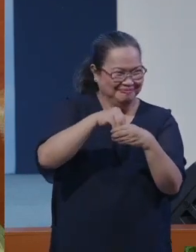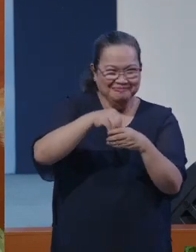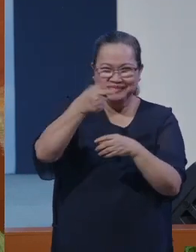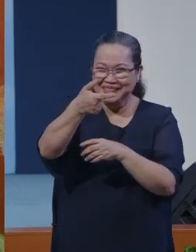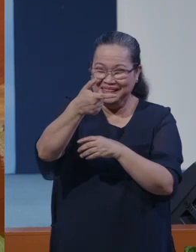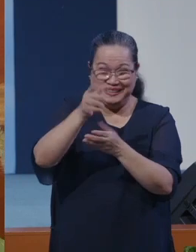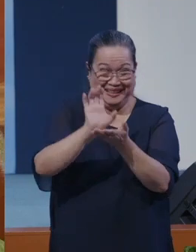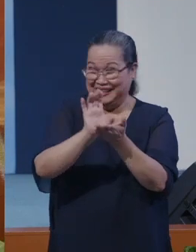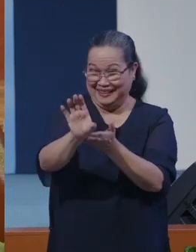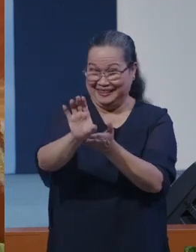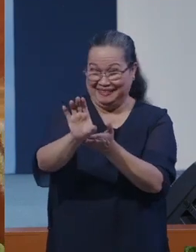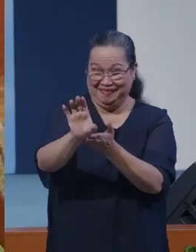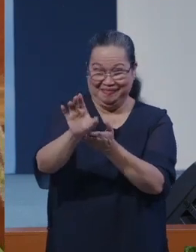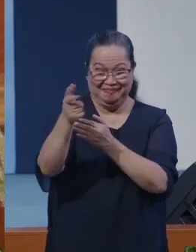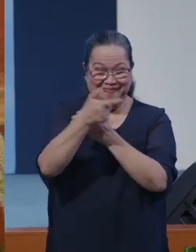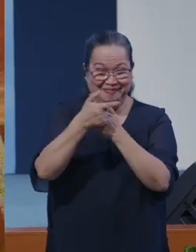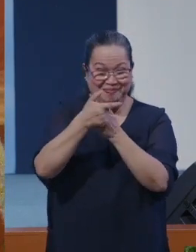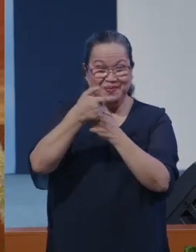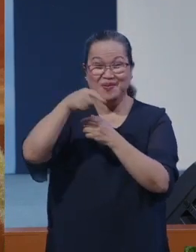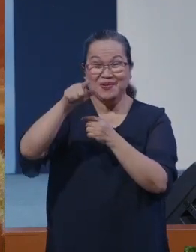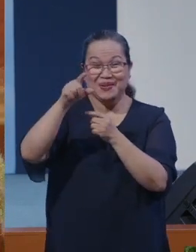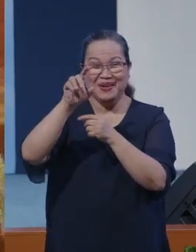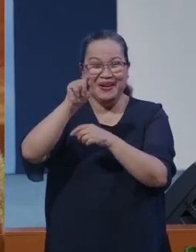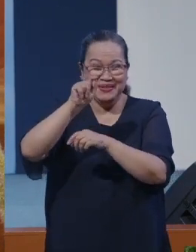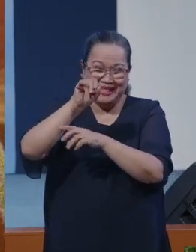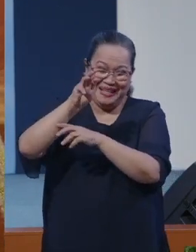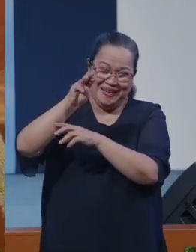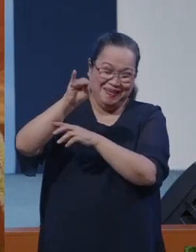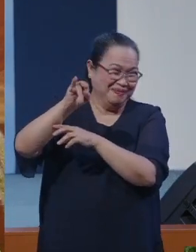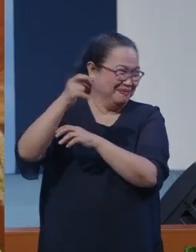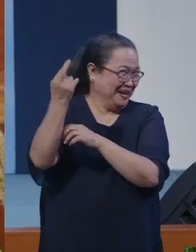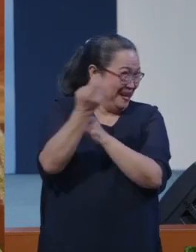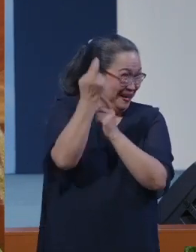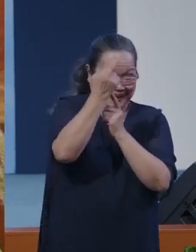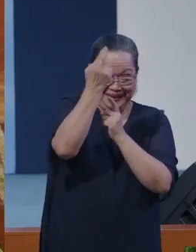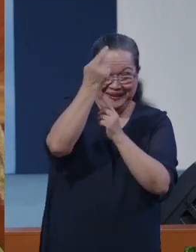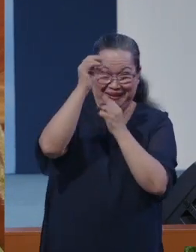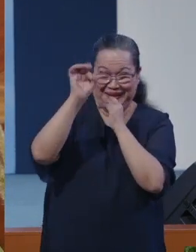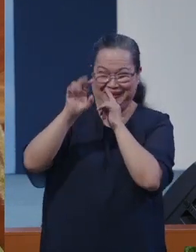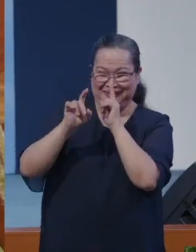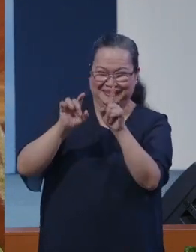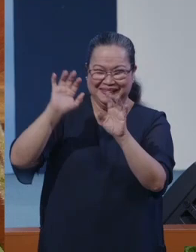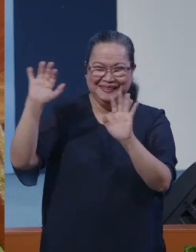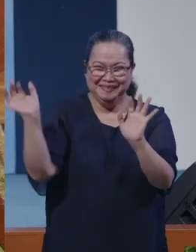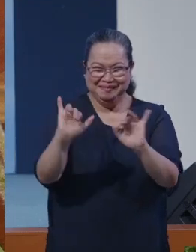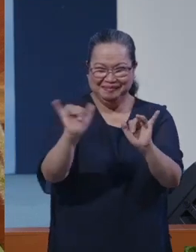Bank, sa GoTime. Konting plugging.